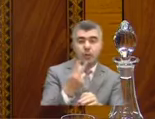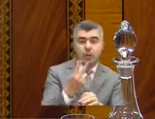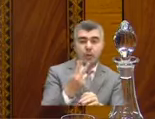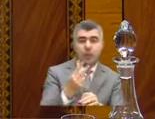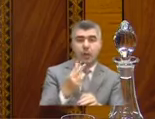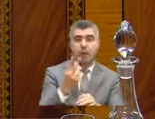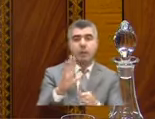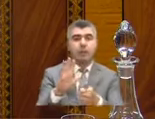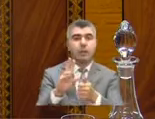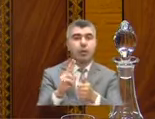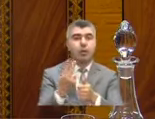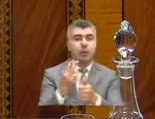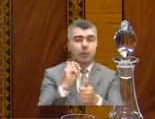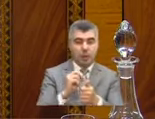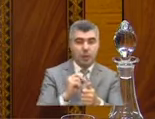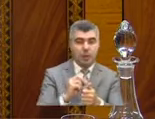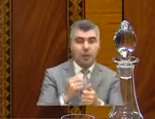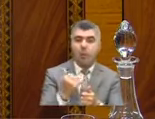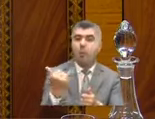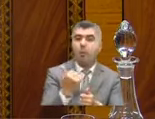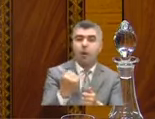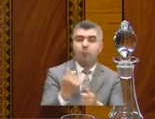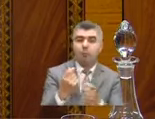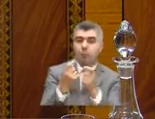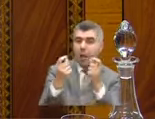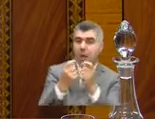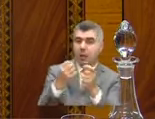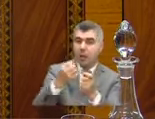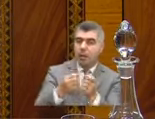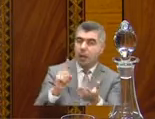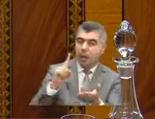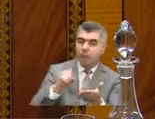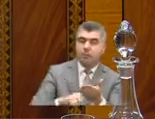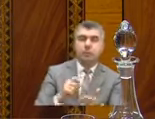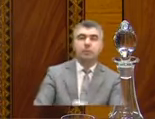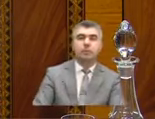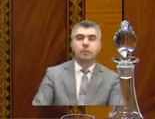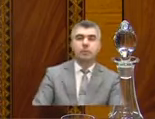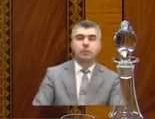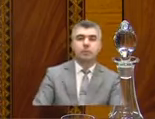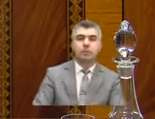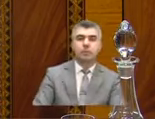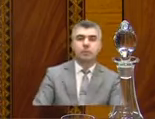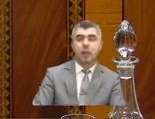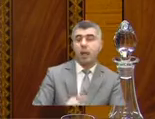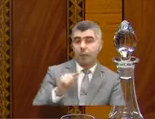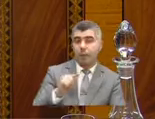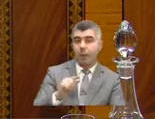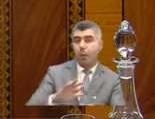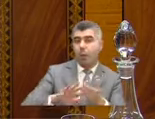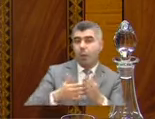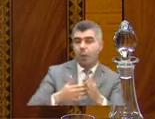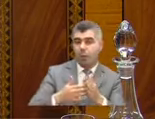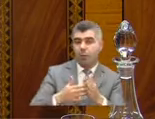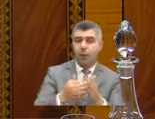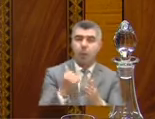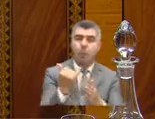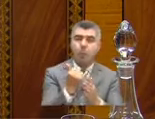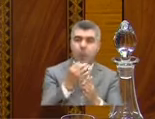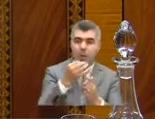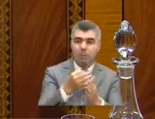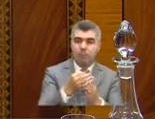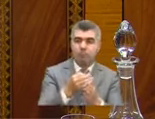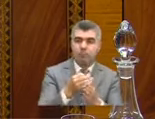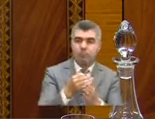2023-2026 الخاصة بتطوير مناخ الأعمال والمرتكزة على تحسين الظروف الهيكلية لعملية